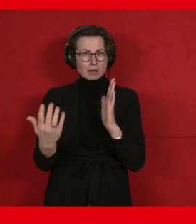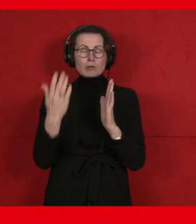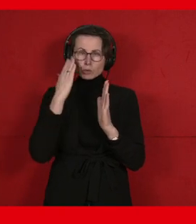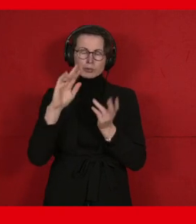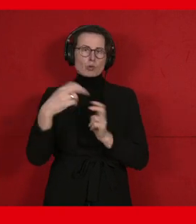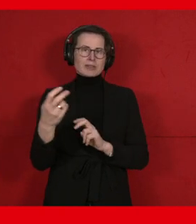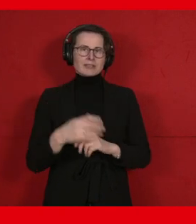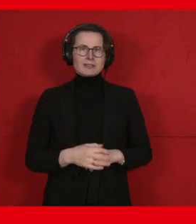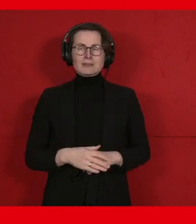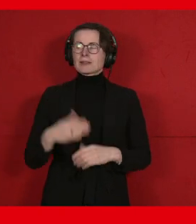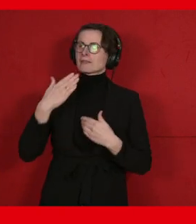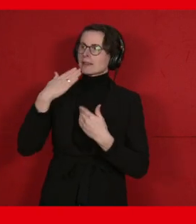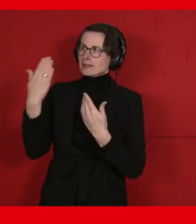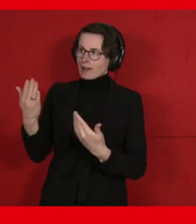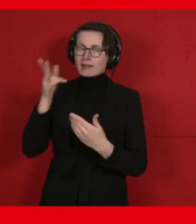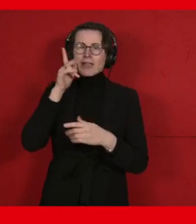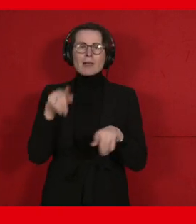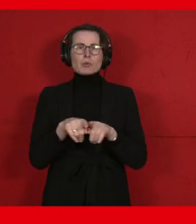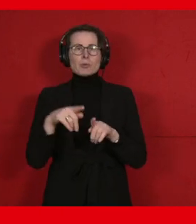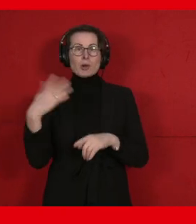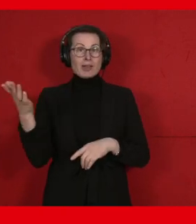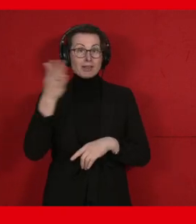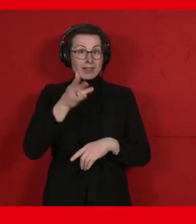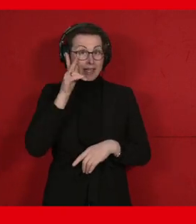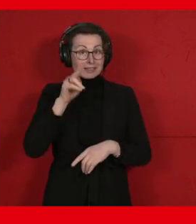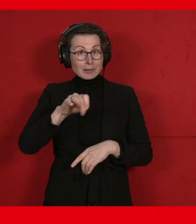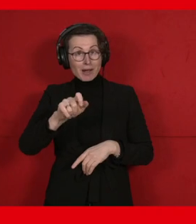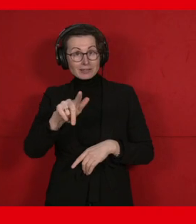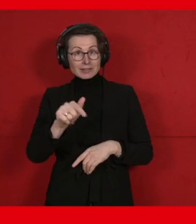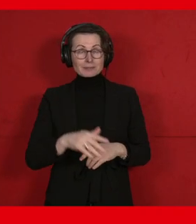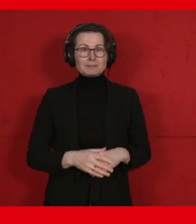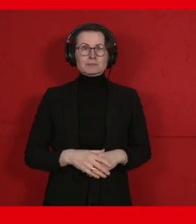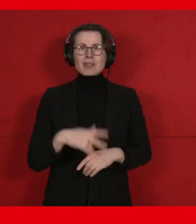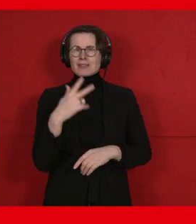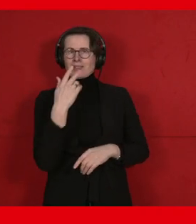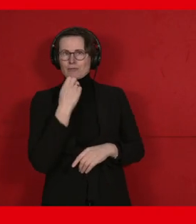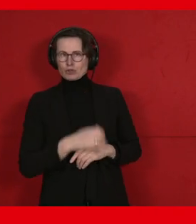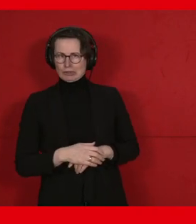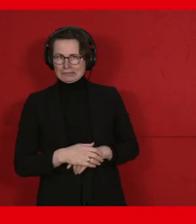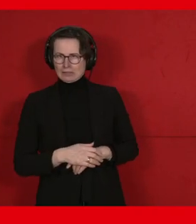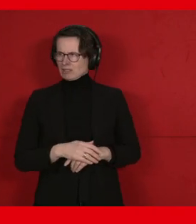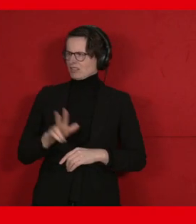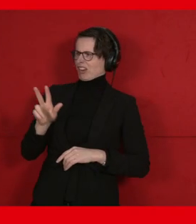Sie es um. Vielen Dank, Martin Brudermüller. Kai Niebert. Drei Wünsche.